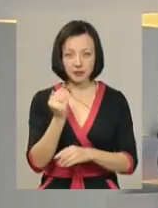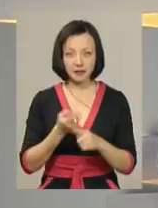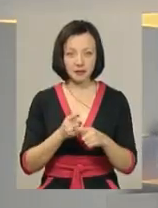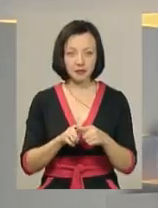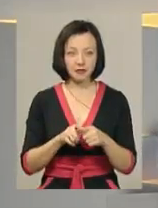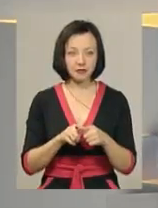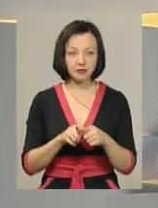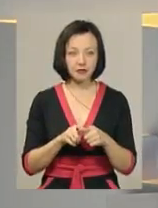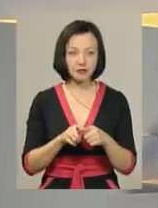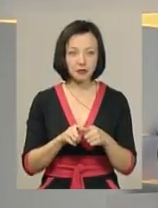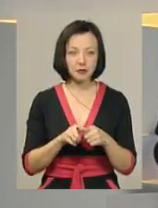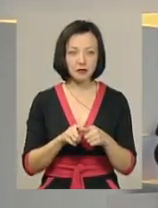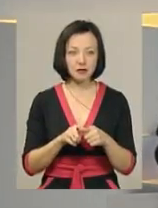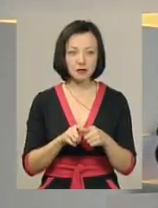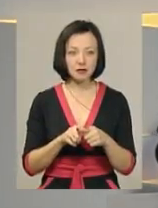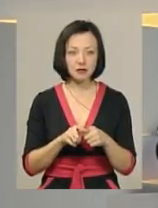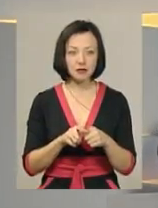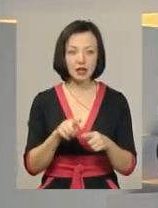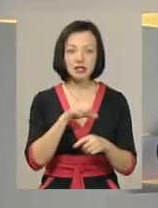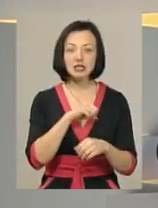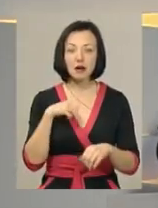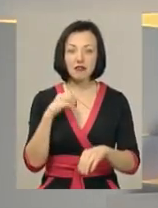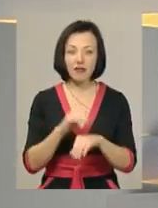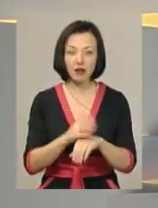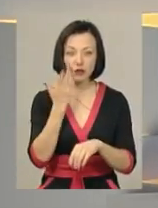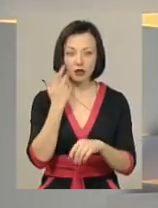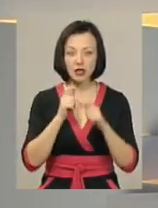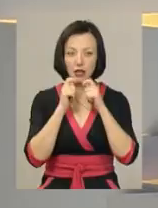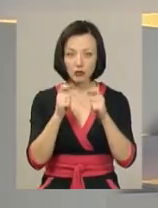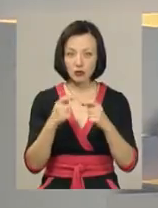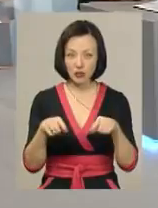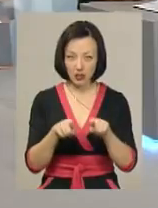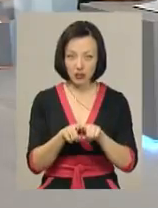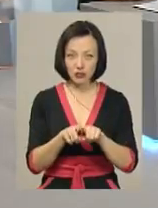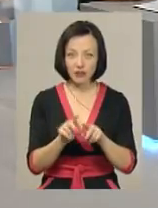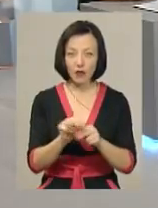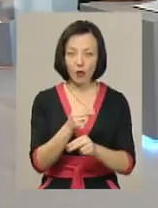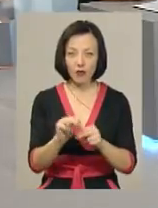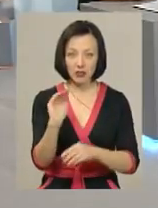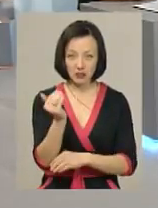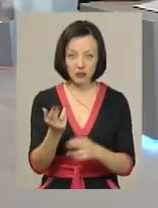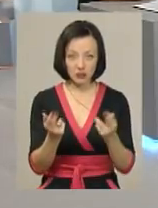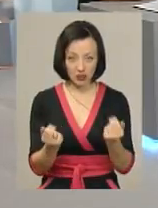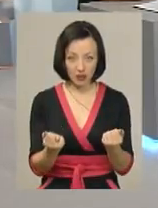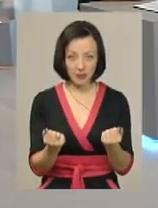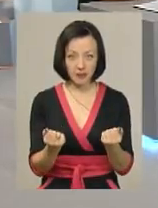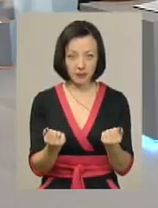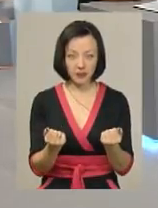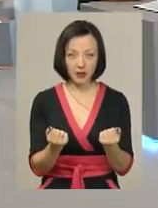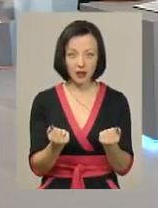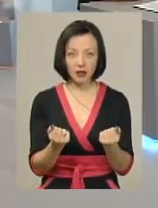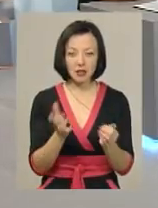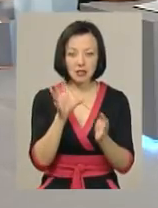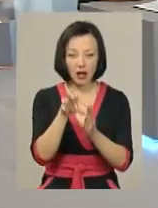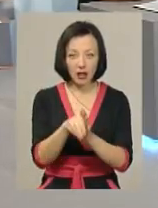подарунок адже Сам той факт коли даруєш подарунок воно ж теж якось виховує дитину да І якось